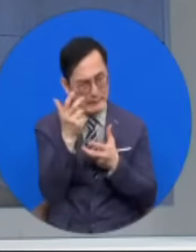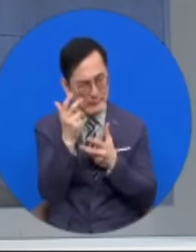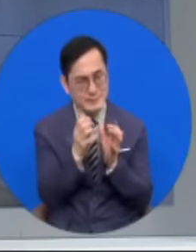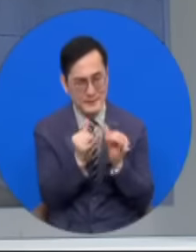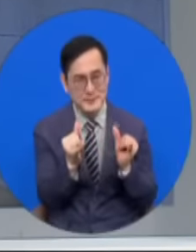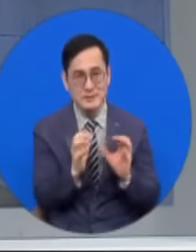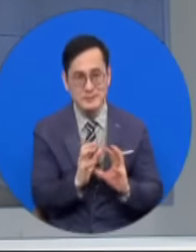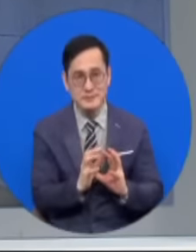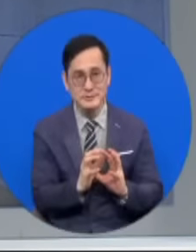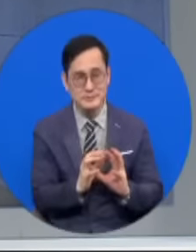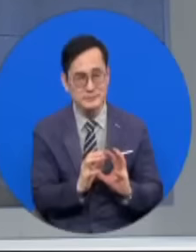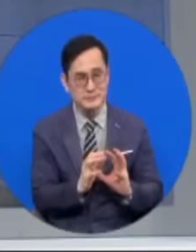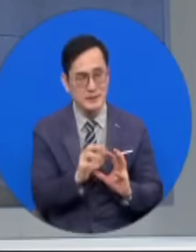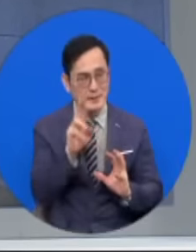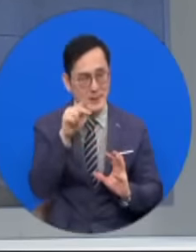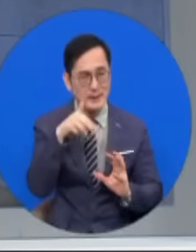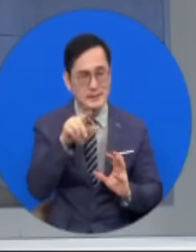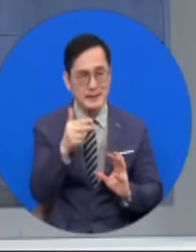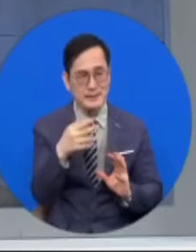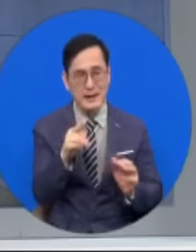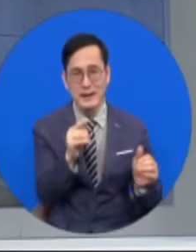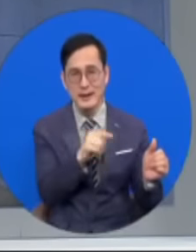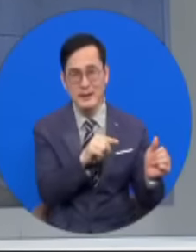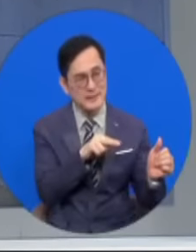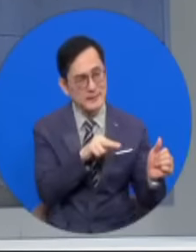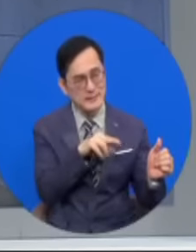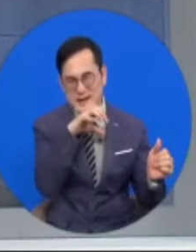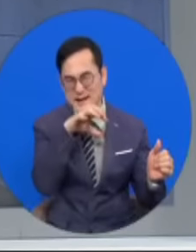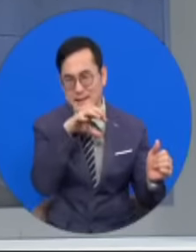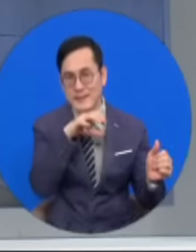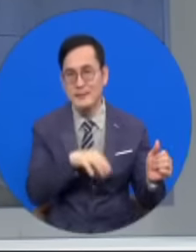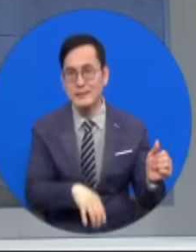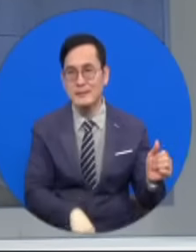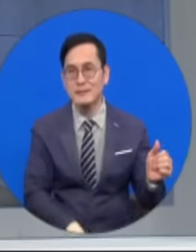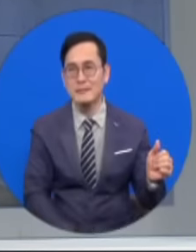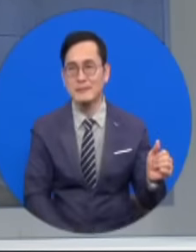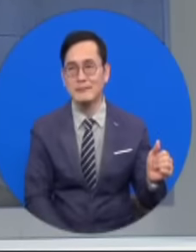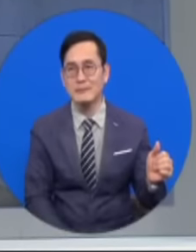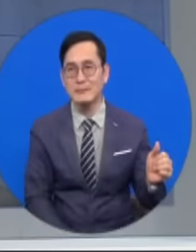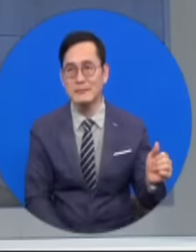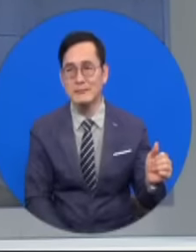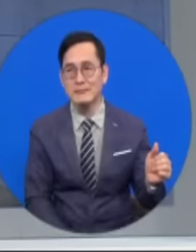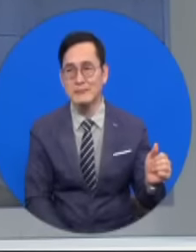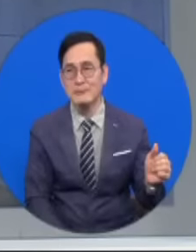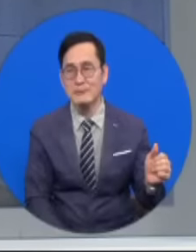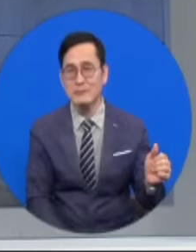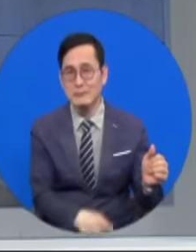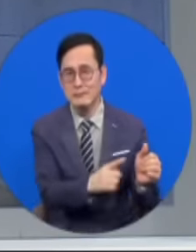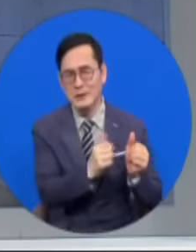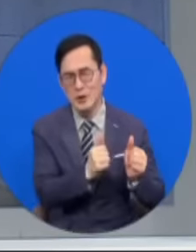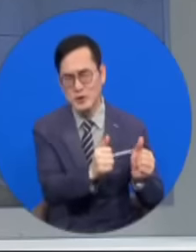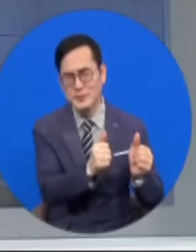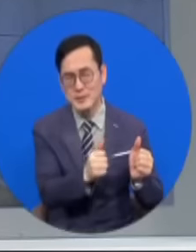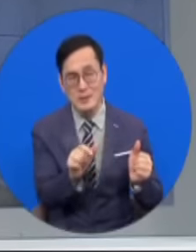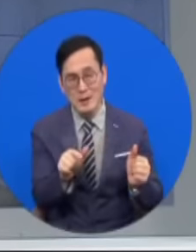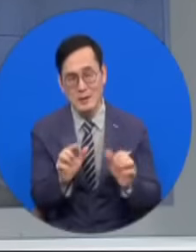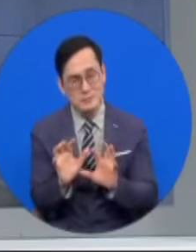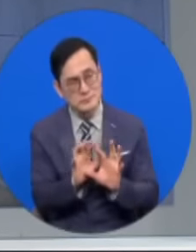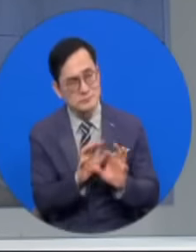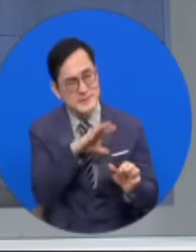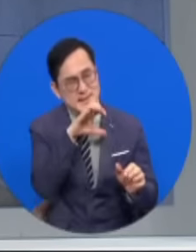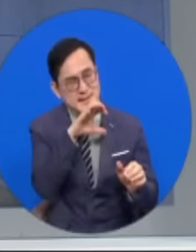대표를 향해서 불만이 나오고 있다고 합니다 저희들 봤을 땐 그렇게 열심히 하는데도 강성